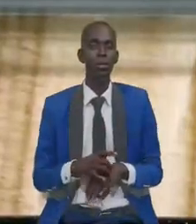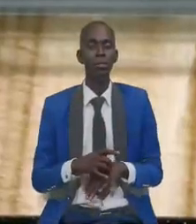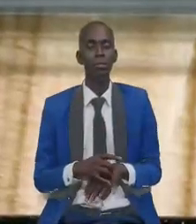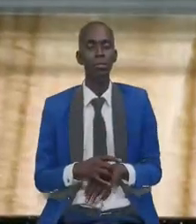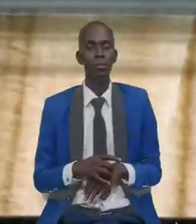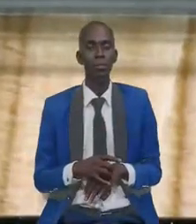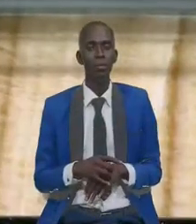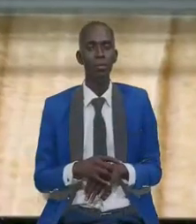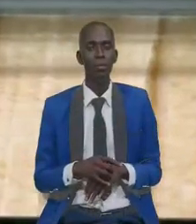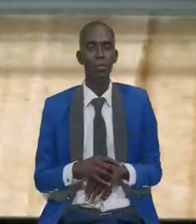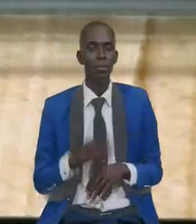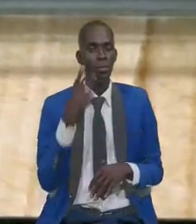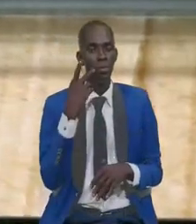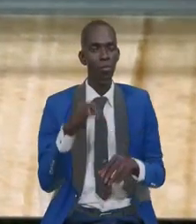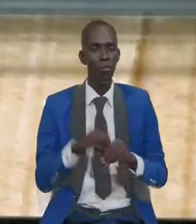Regardez